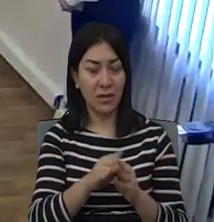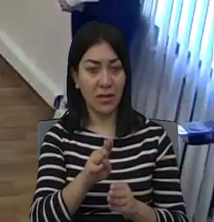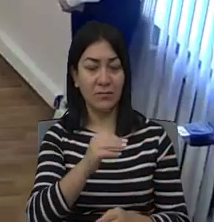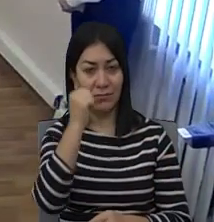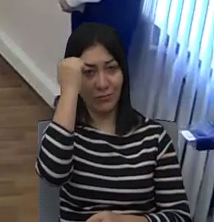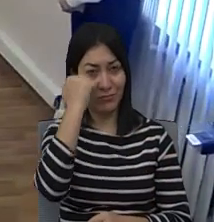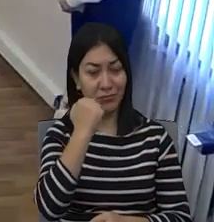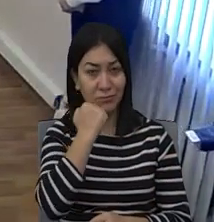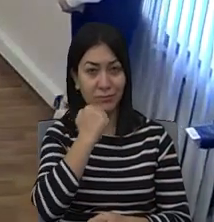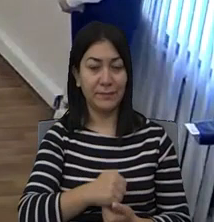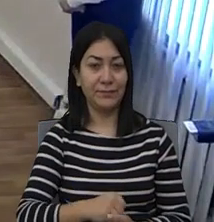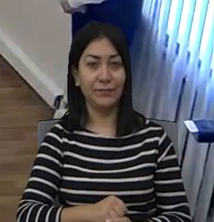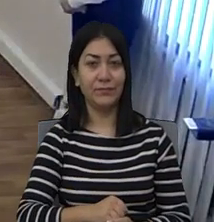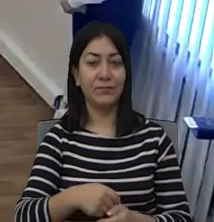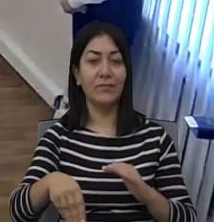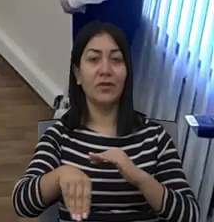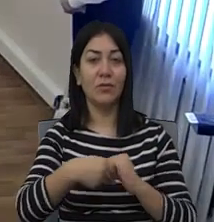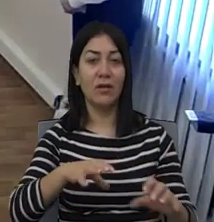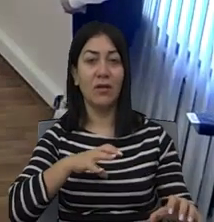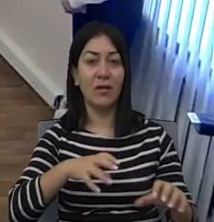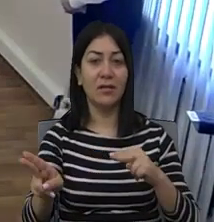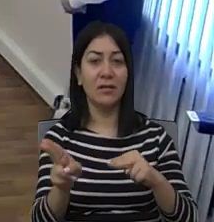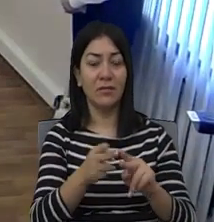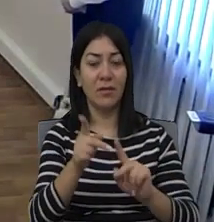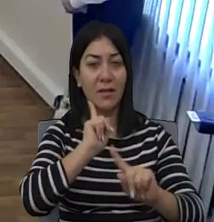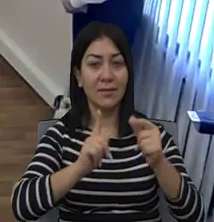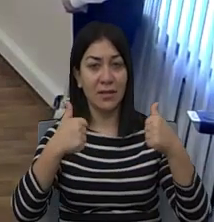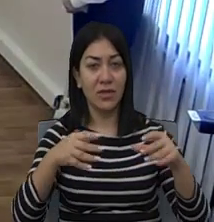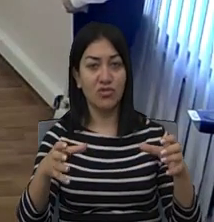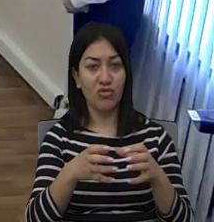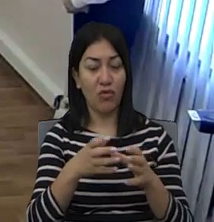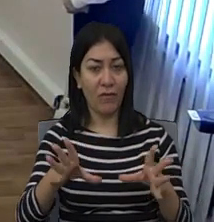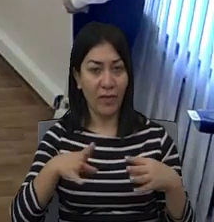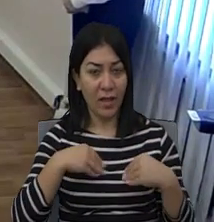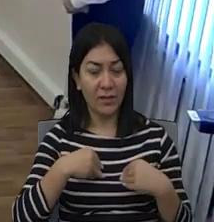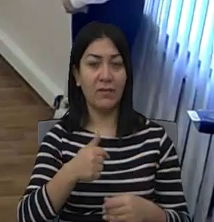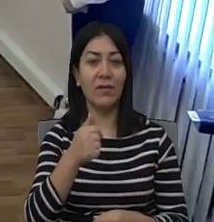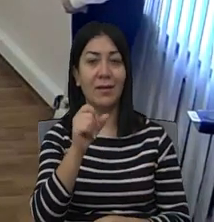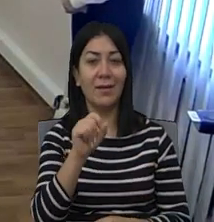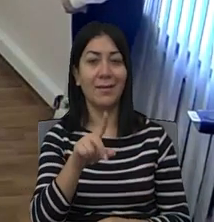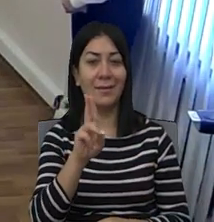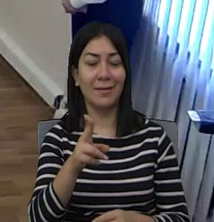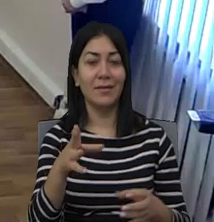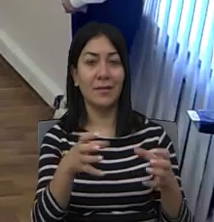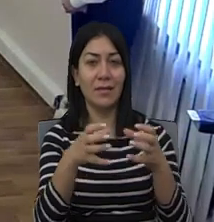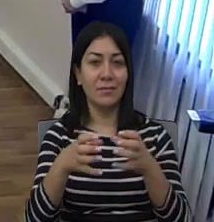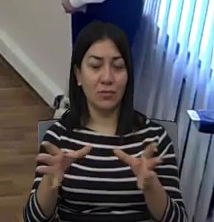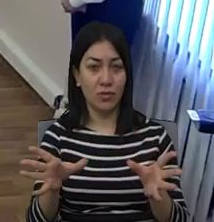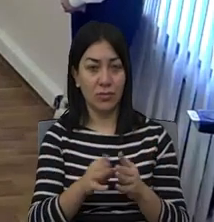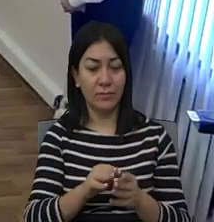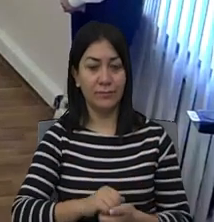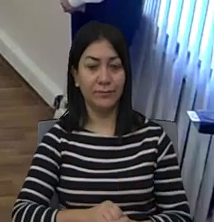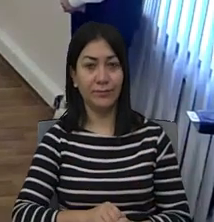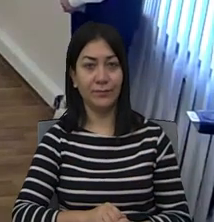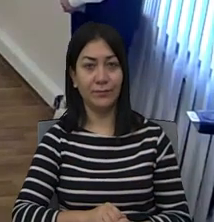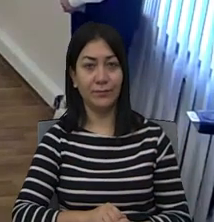հետ, կոռուպցիայի կանխարգելման հանձնաժողովի հետ, ինչպես նաև քաղհասարակության կազմակերպությունների հետ. And today